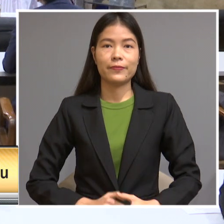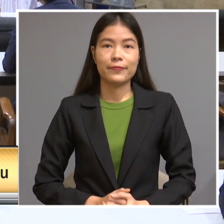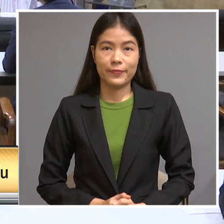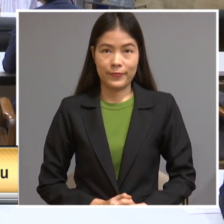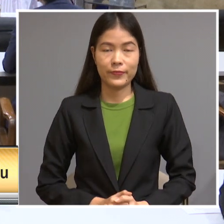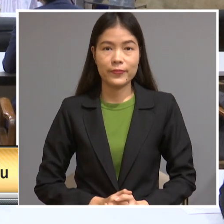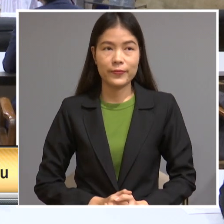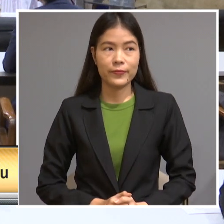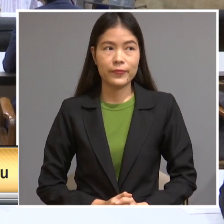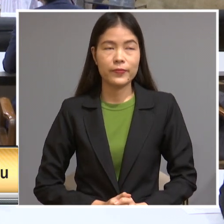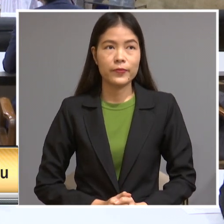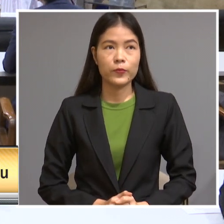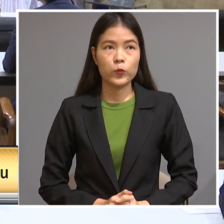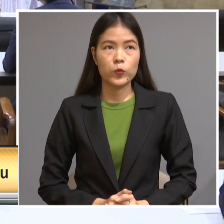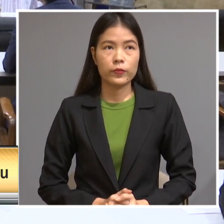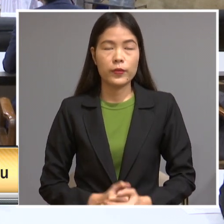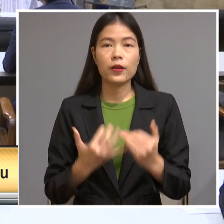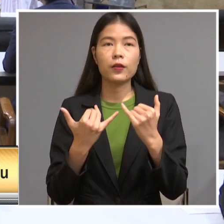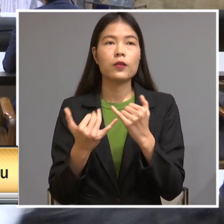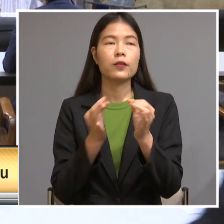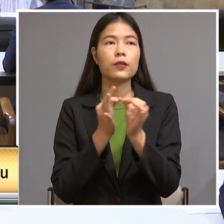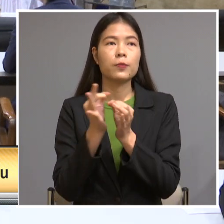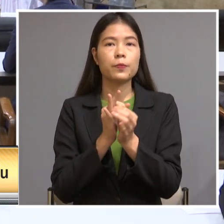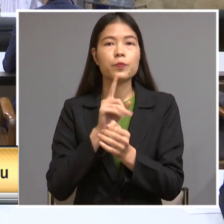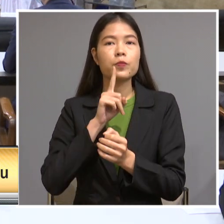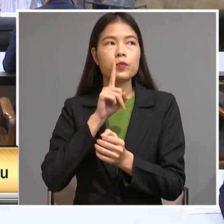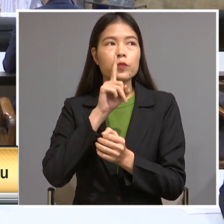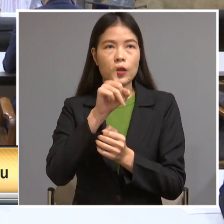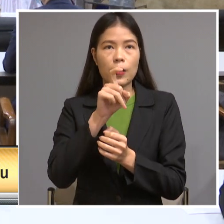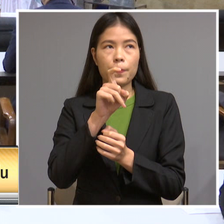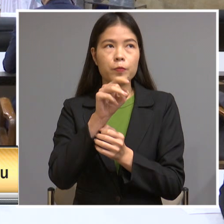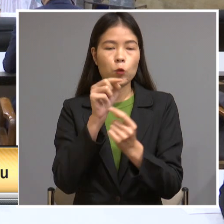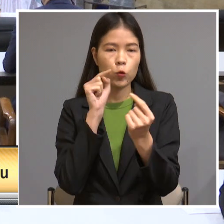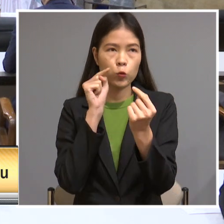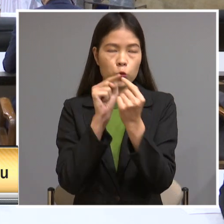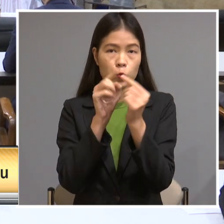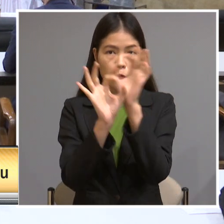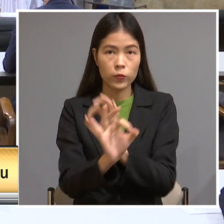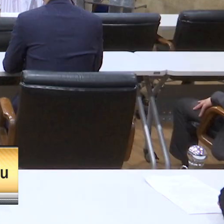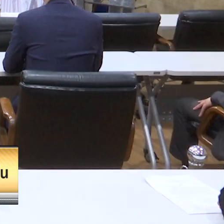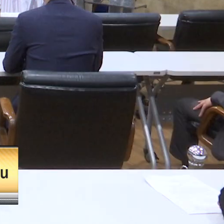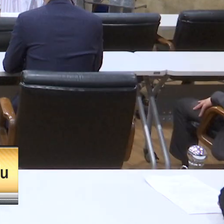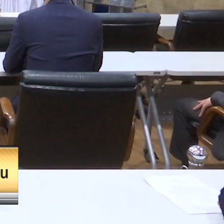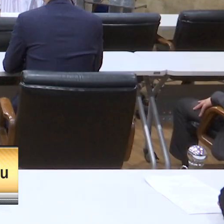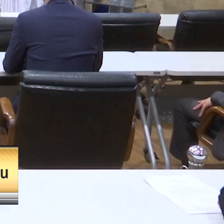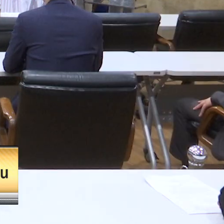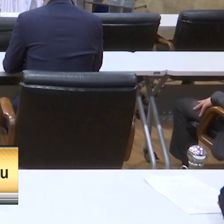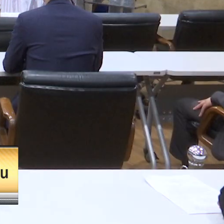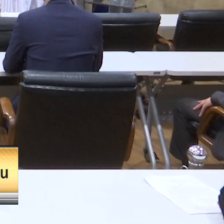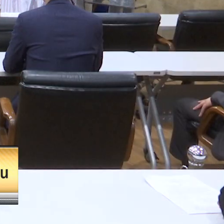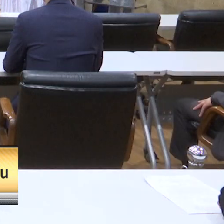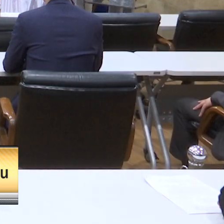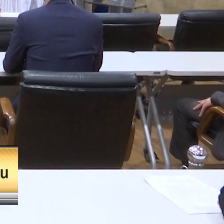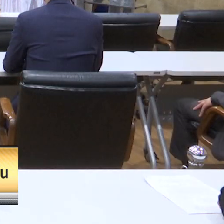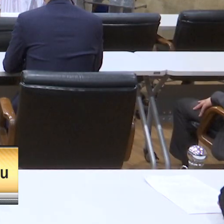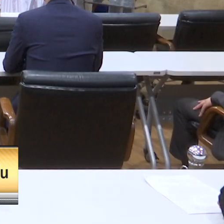เข้ประเดนเลยนะครับแลทีบาย